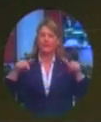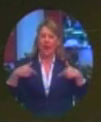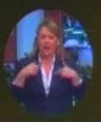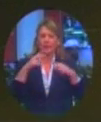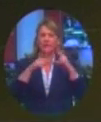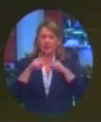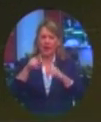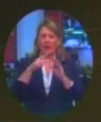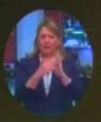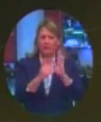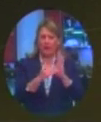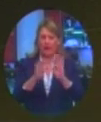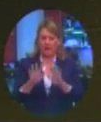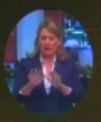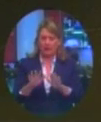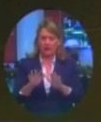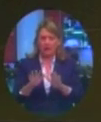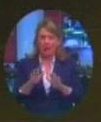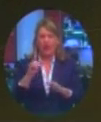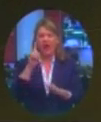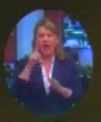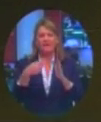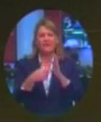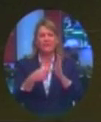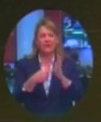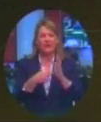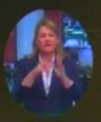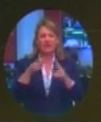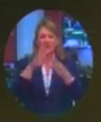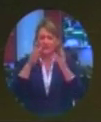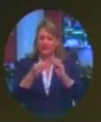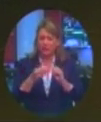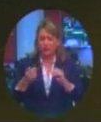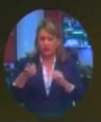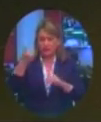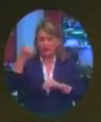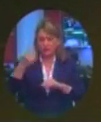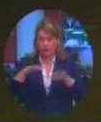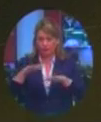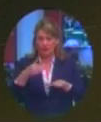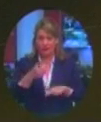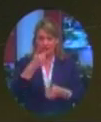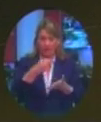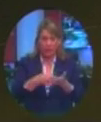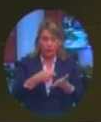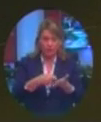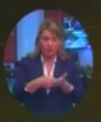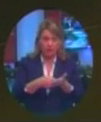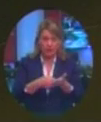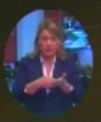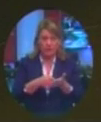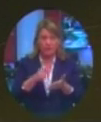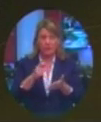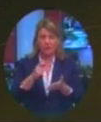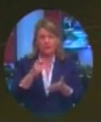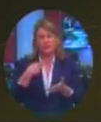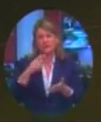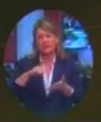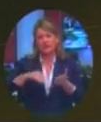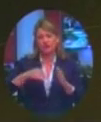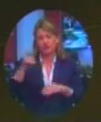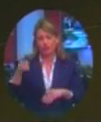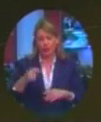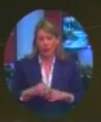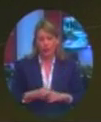התאריך, אם כי בגלל שיש סיכום בין שר האוצר לראש הממשלה, אני לא אשנה אותו בלי הסכמת שר האוצר, אוקיי? אבל